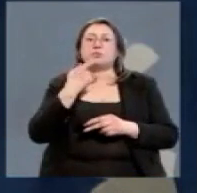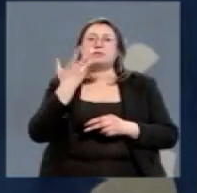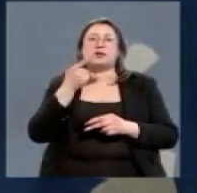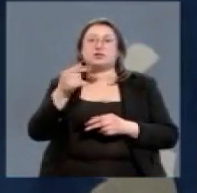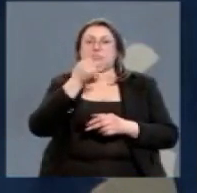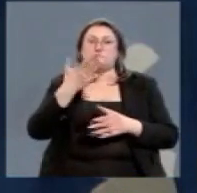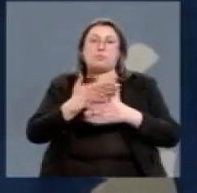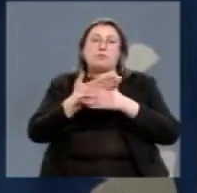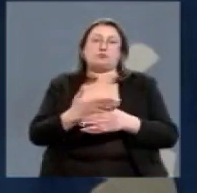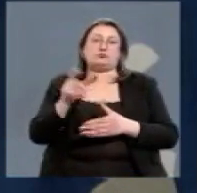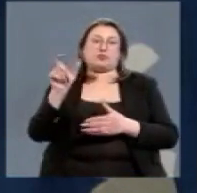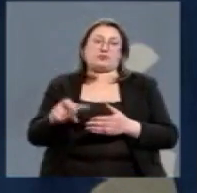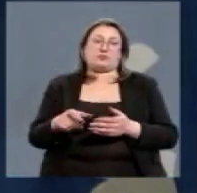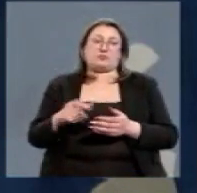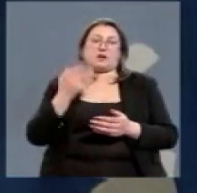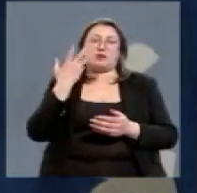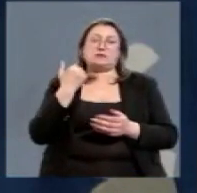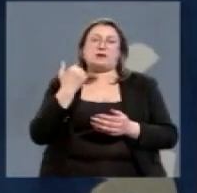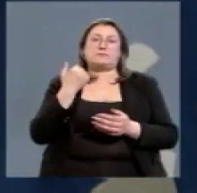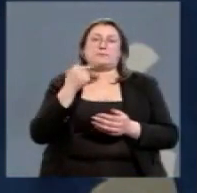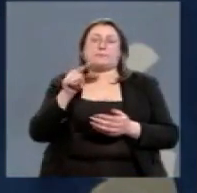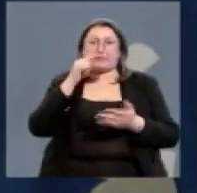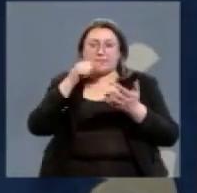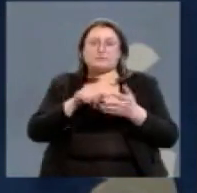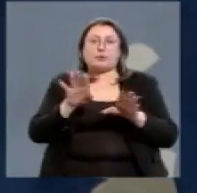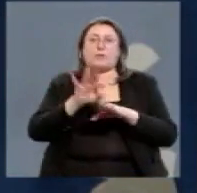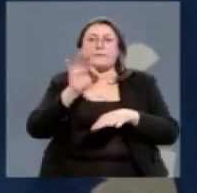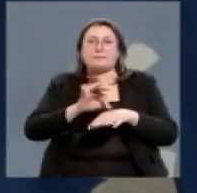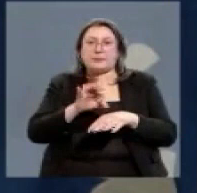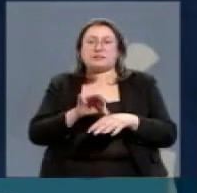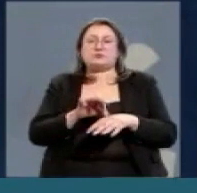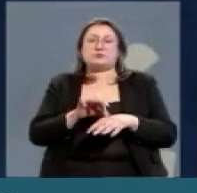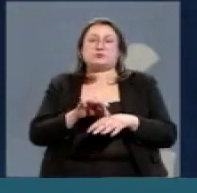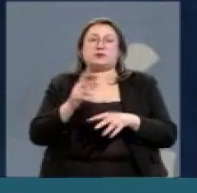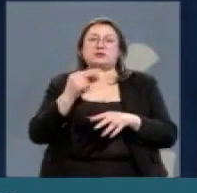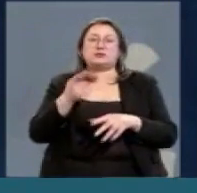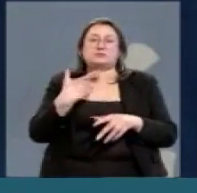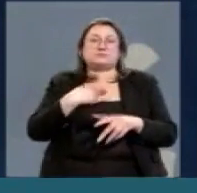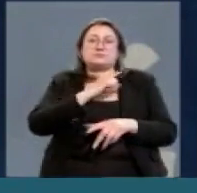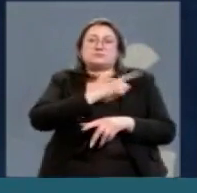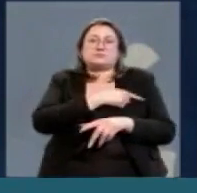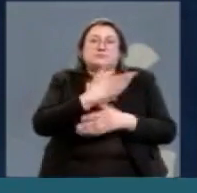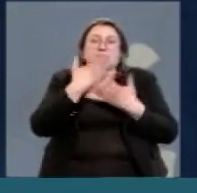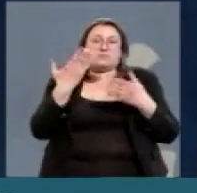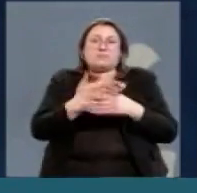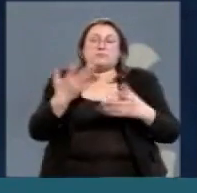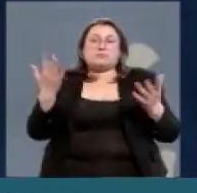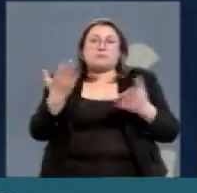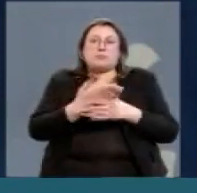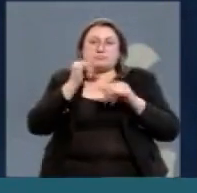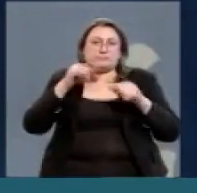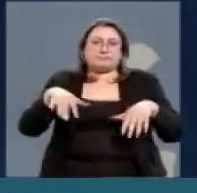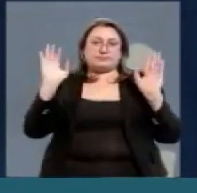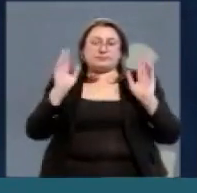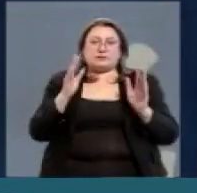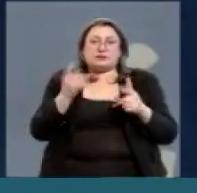не можешь помочь человеку. Когда ты сталкиваешься с такой болезнью, где ты бессилен, ты беспомощен или ты